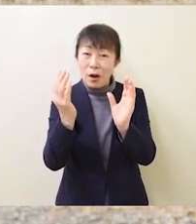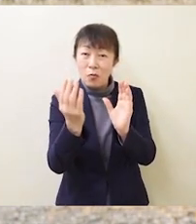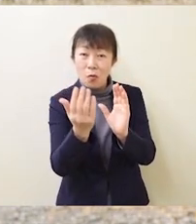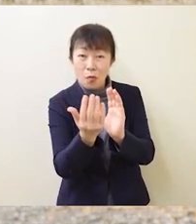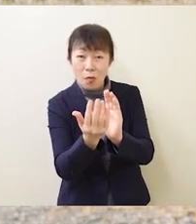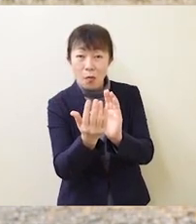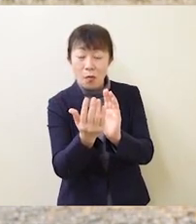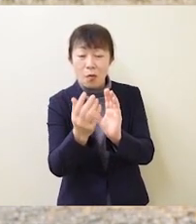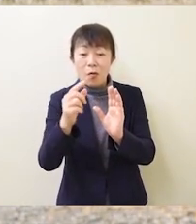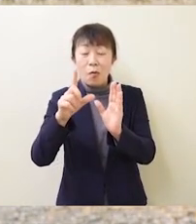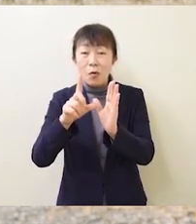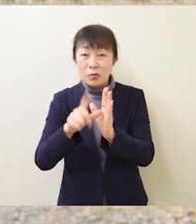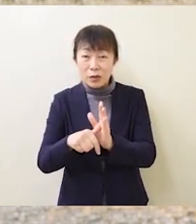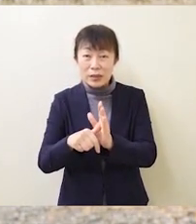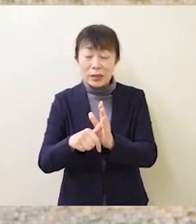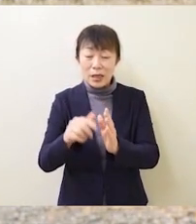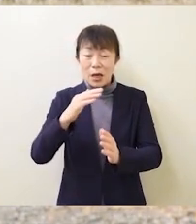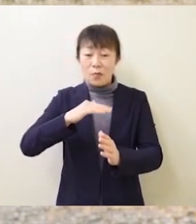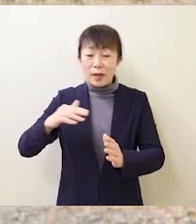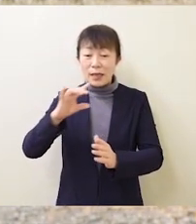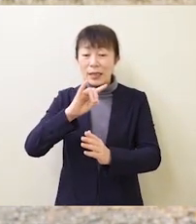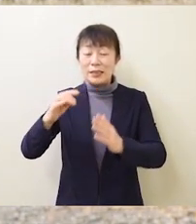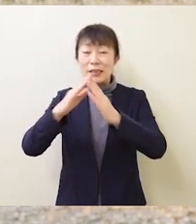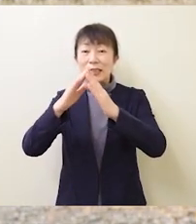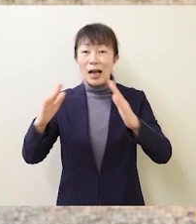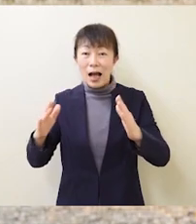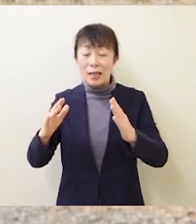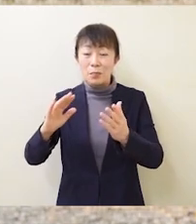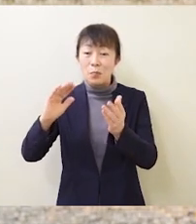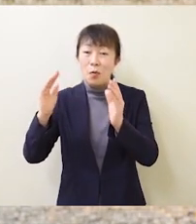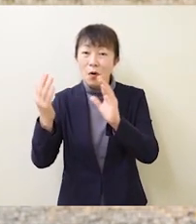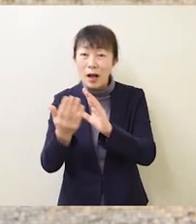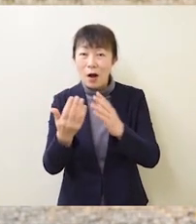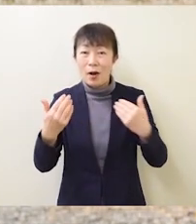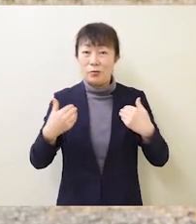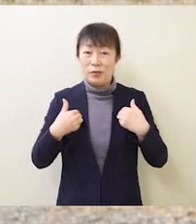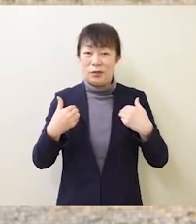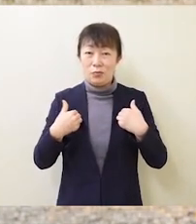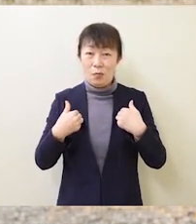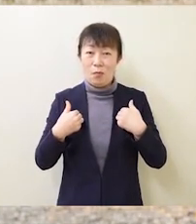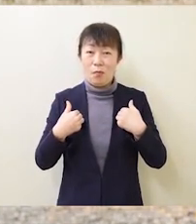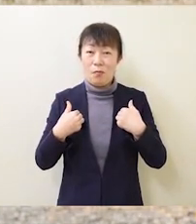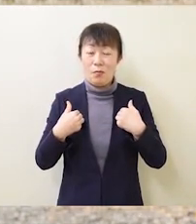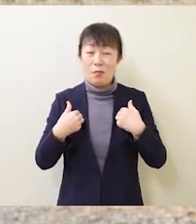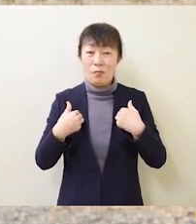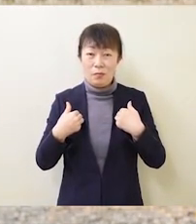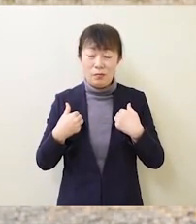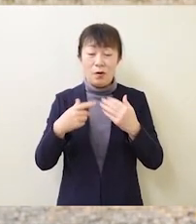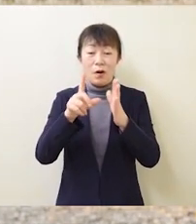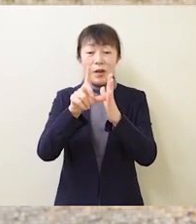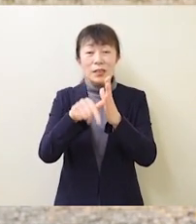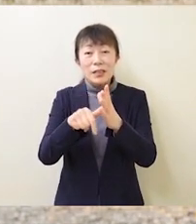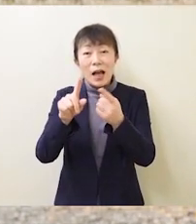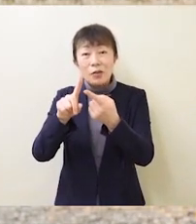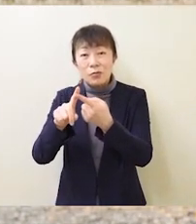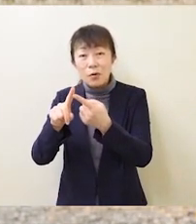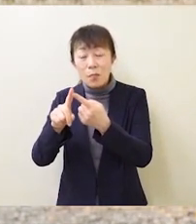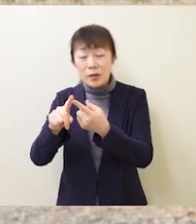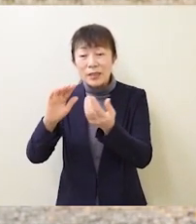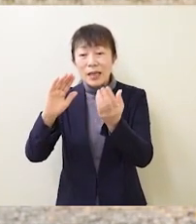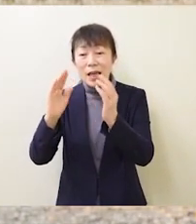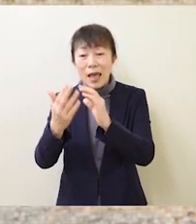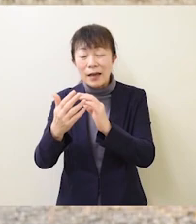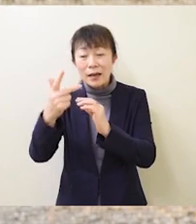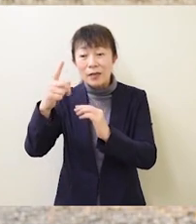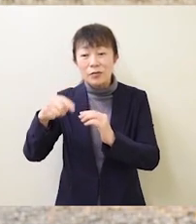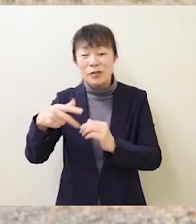しているこの時に、私たち議会も変わっていかねばなりません。時代とともに変化する市